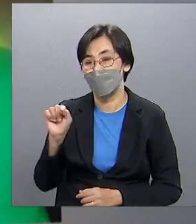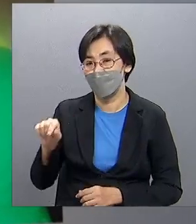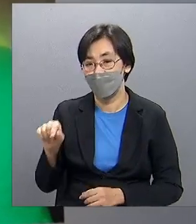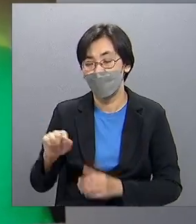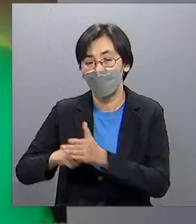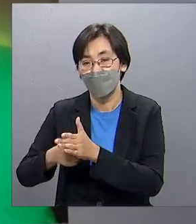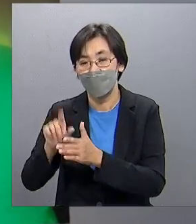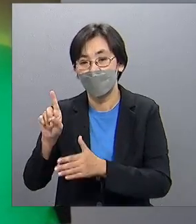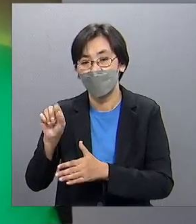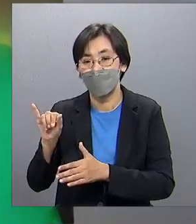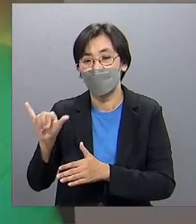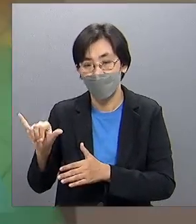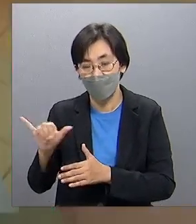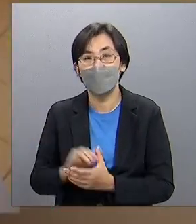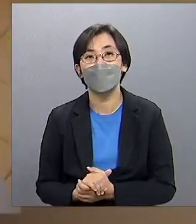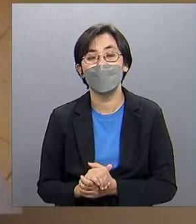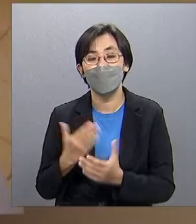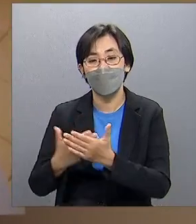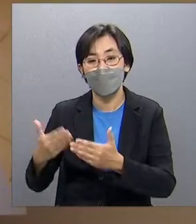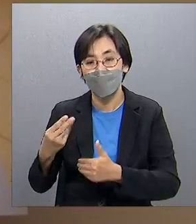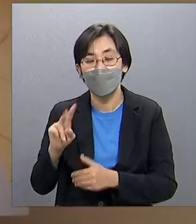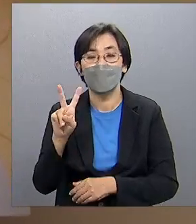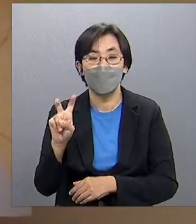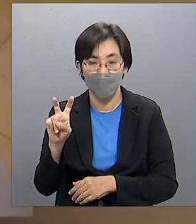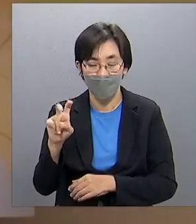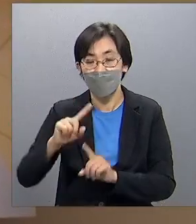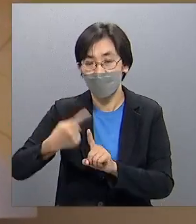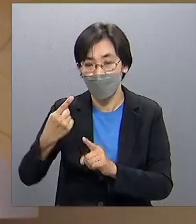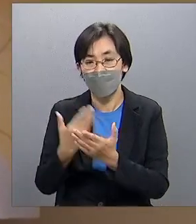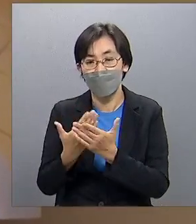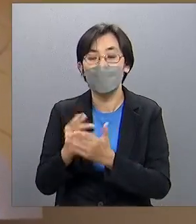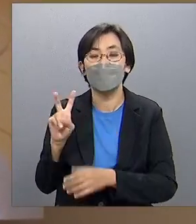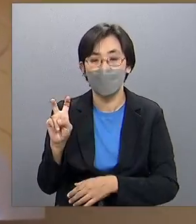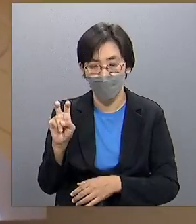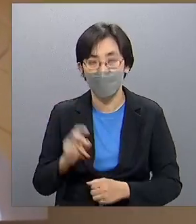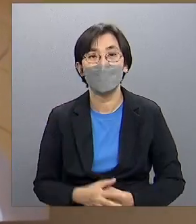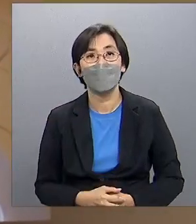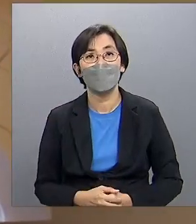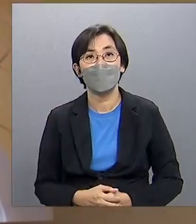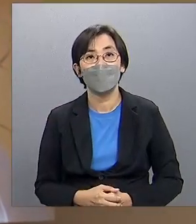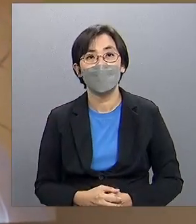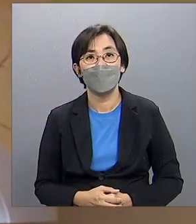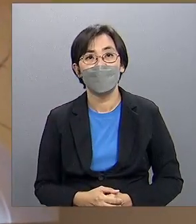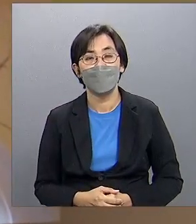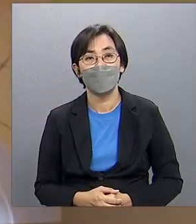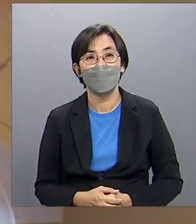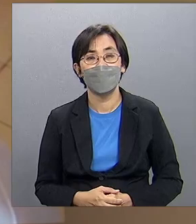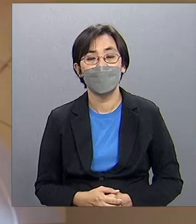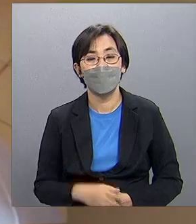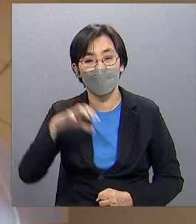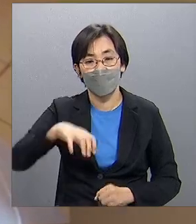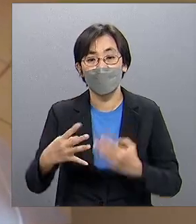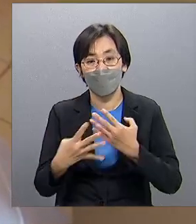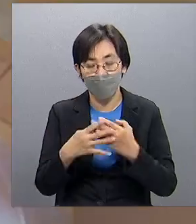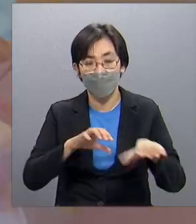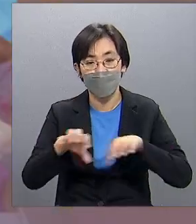ราก็คือจะได้อยู่ที่200บาทต่อเดือนค่ะแต่ว่าสิ่งที่ทางเรือนจำจัดสรรมาให้กับผู้ต้องโ